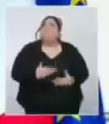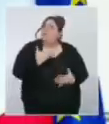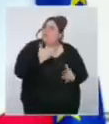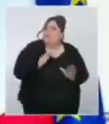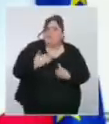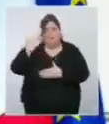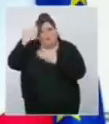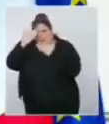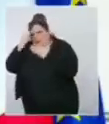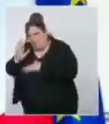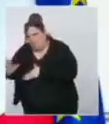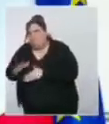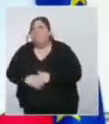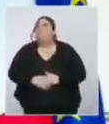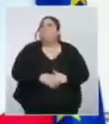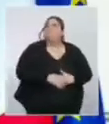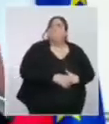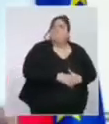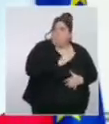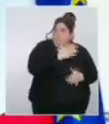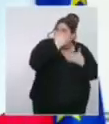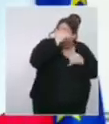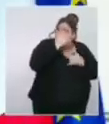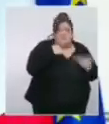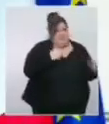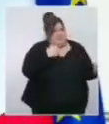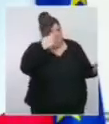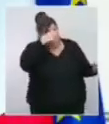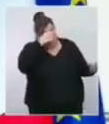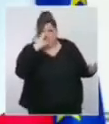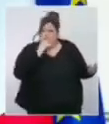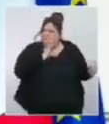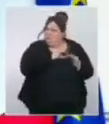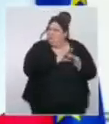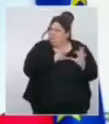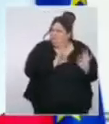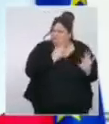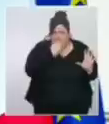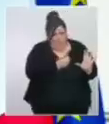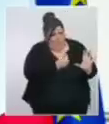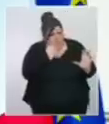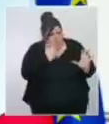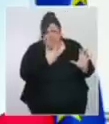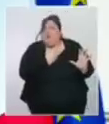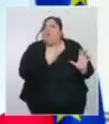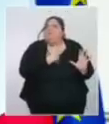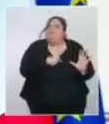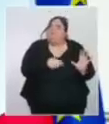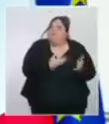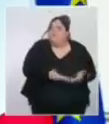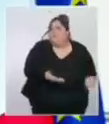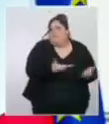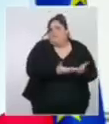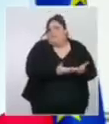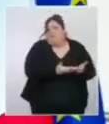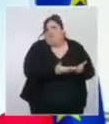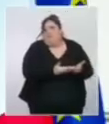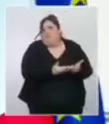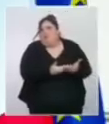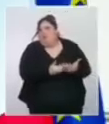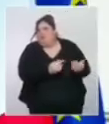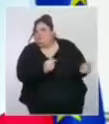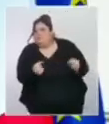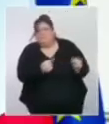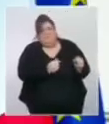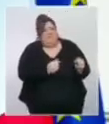nous avançons là aussi il y a une polémique sur le retour en France d'une